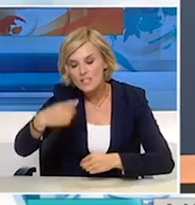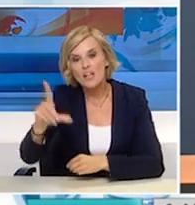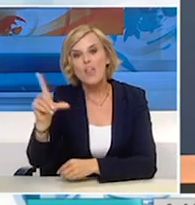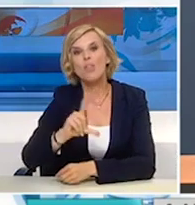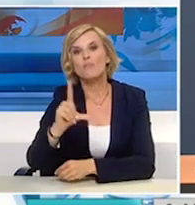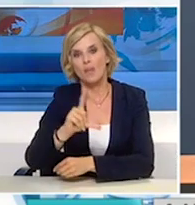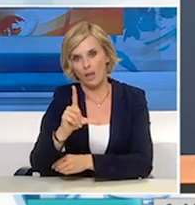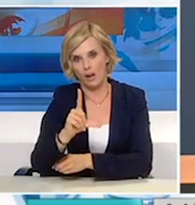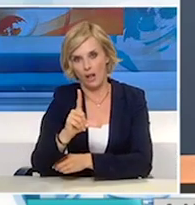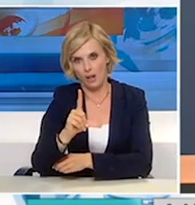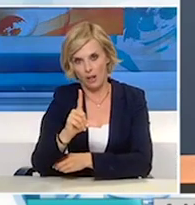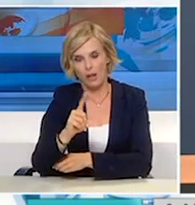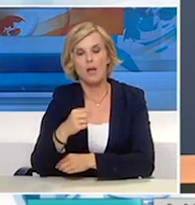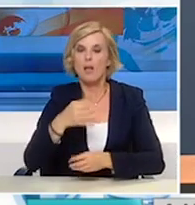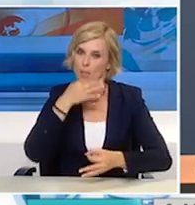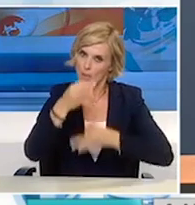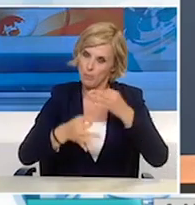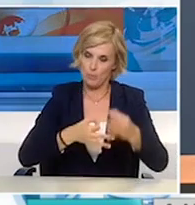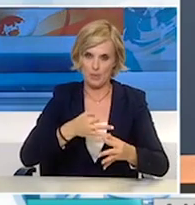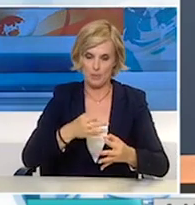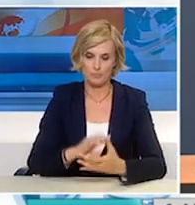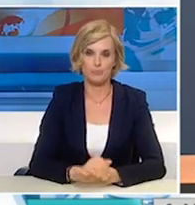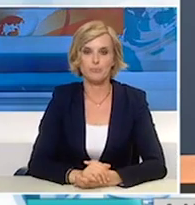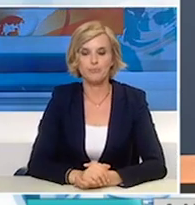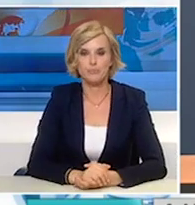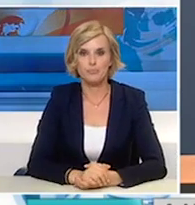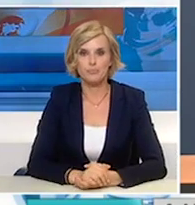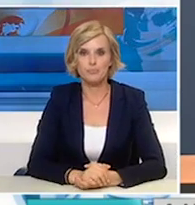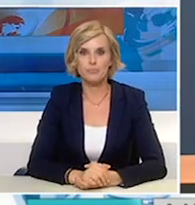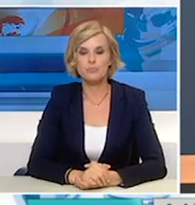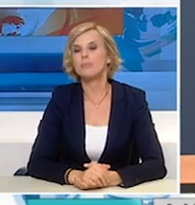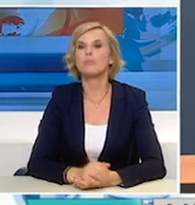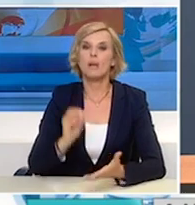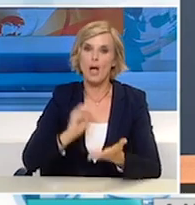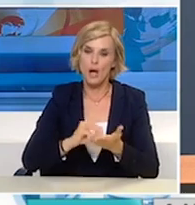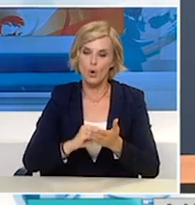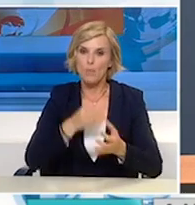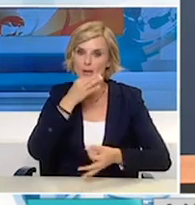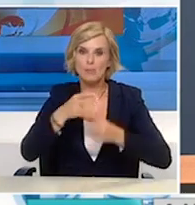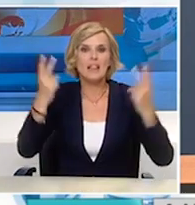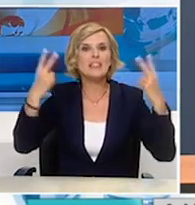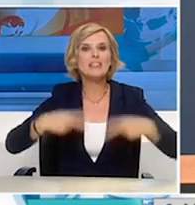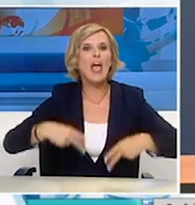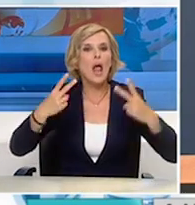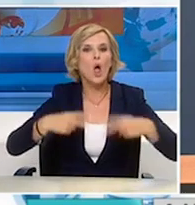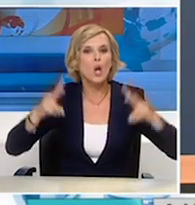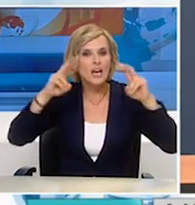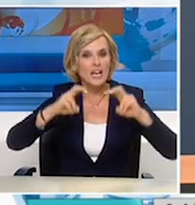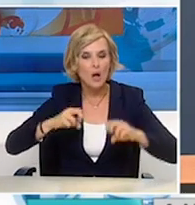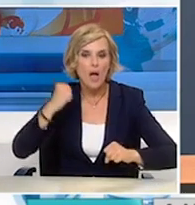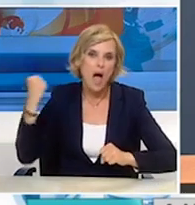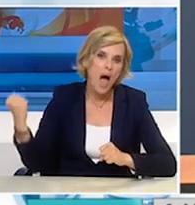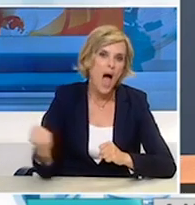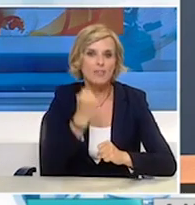σχετικές ανακοινώσεις, λαμβάνοντας υπόψη όλους τους παράγοντες. Επιπλέον, θα ήθελα να σας πληροφορήσω ότι στα τελωνεία όλης της χώρας γίνονται εντατικοί